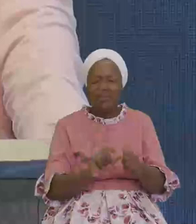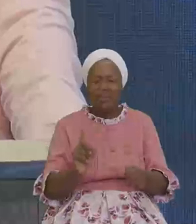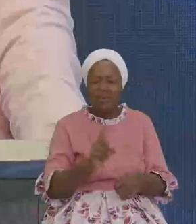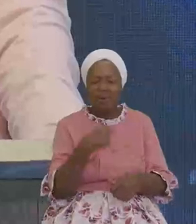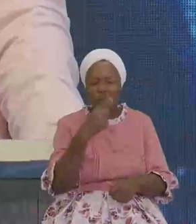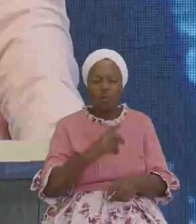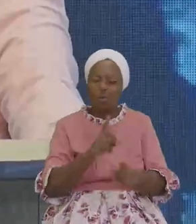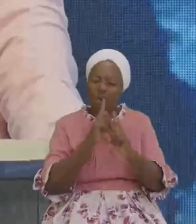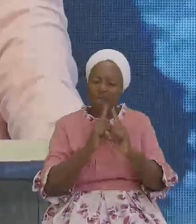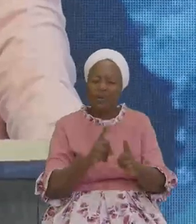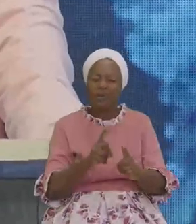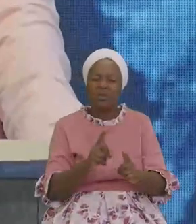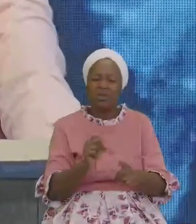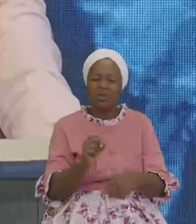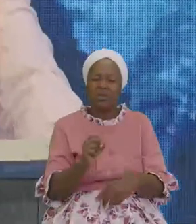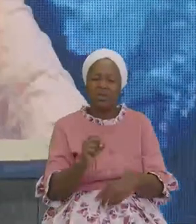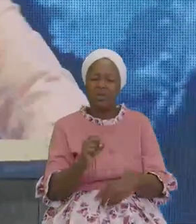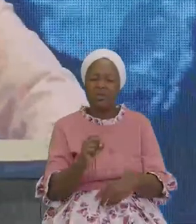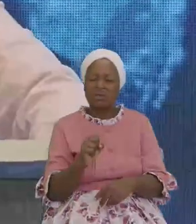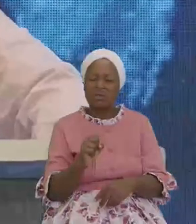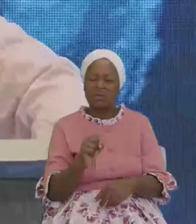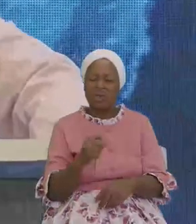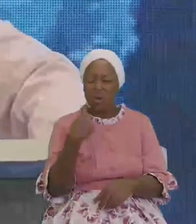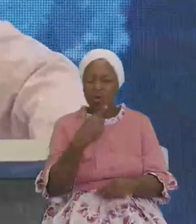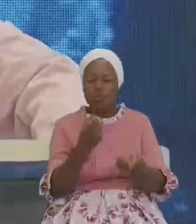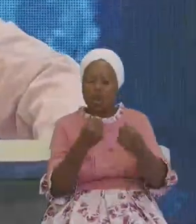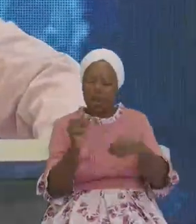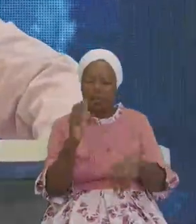tout le monde. Et quiconque répond,